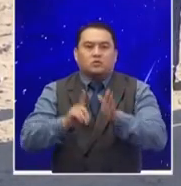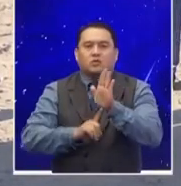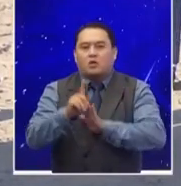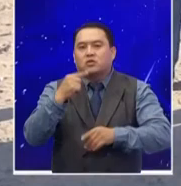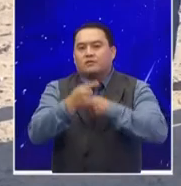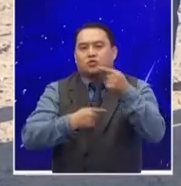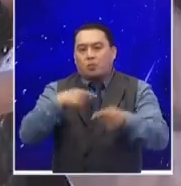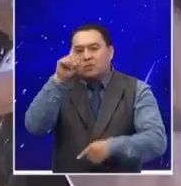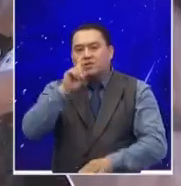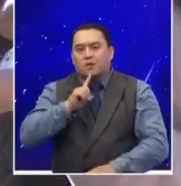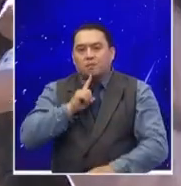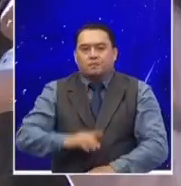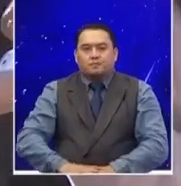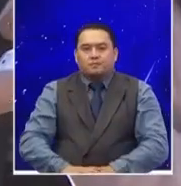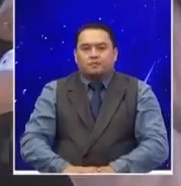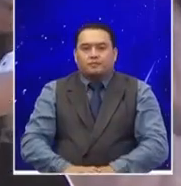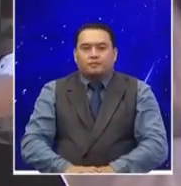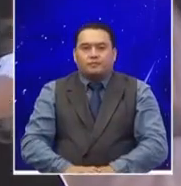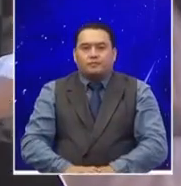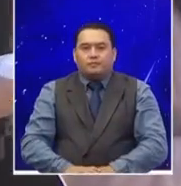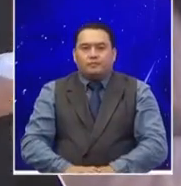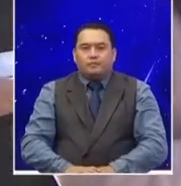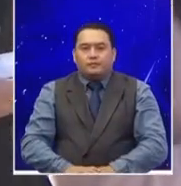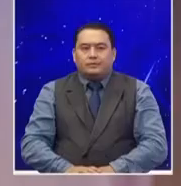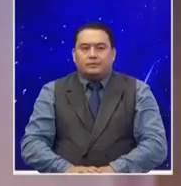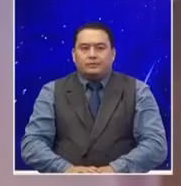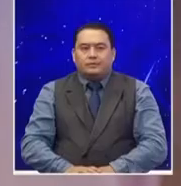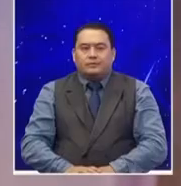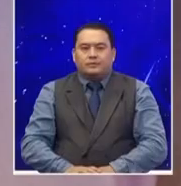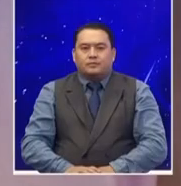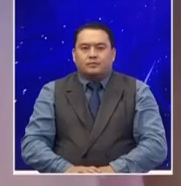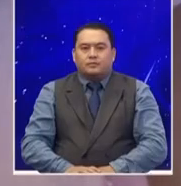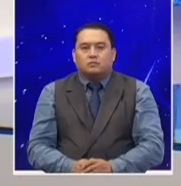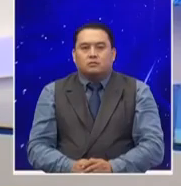уже в следующем месяце. Рустам Аралбаев, Ержан Дюсен, телеканал ЖЦУ.